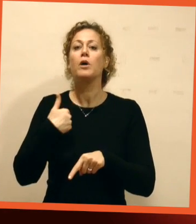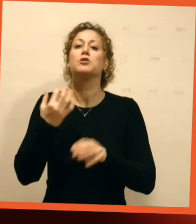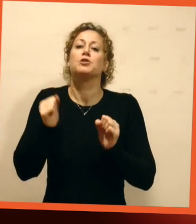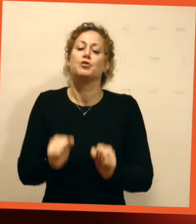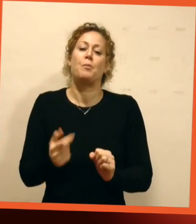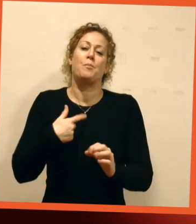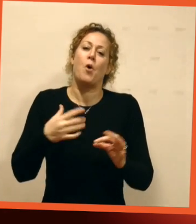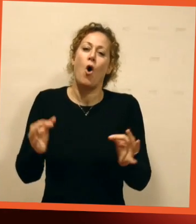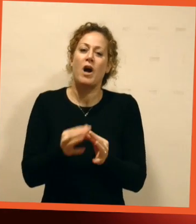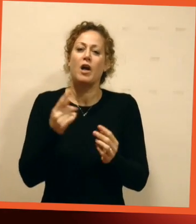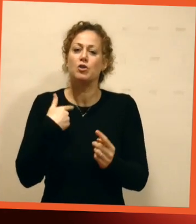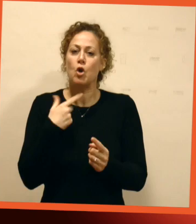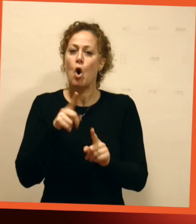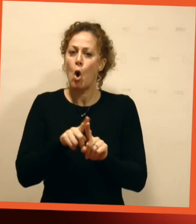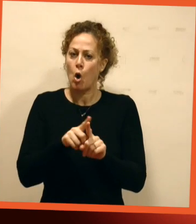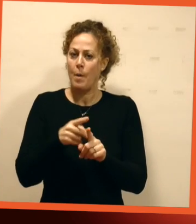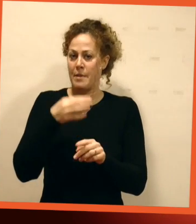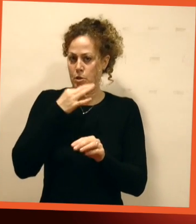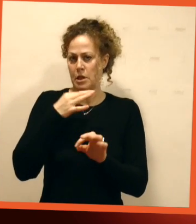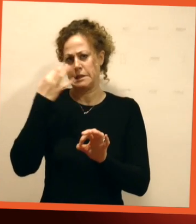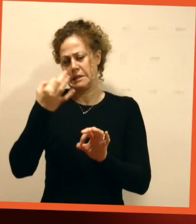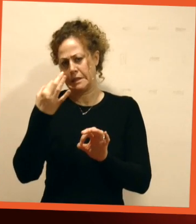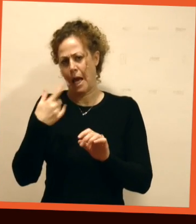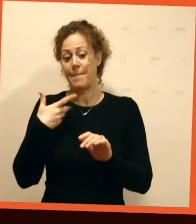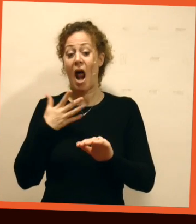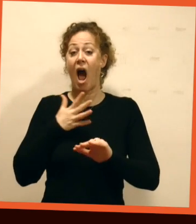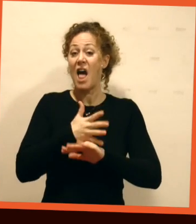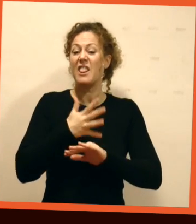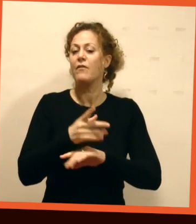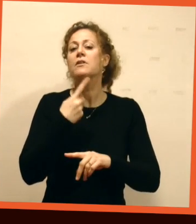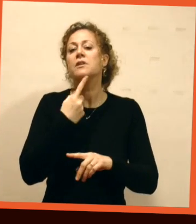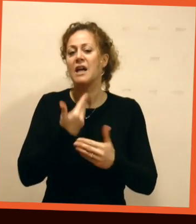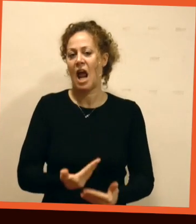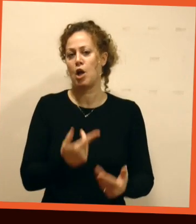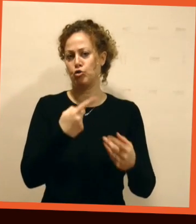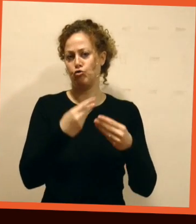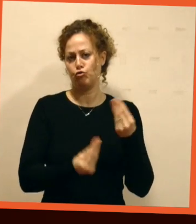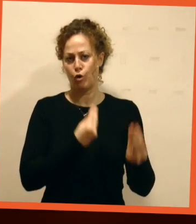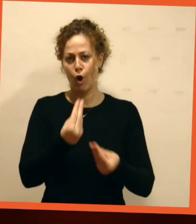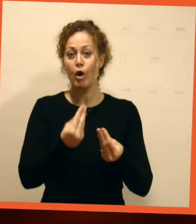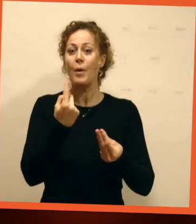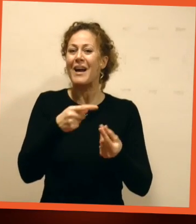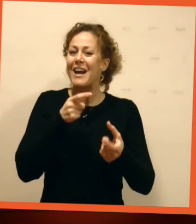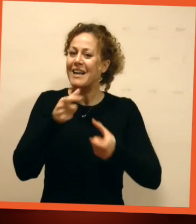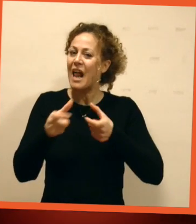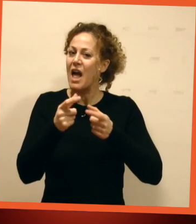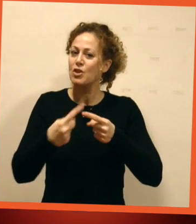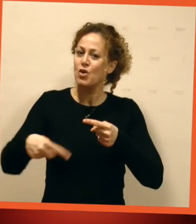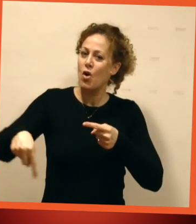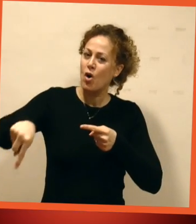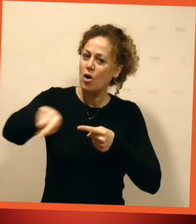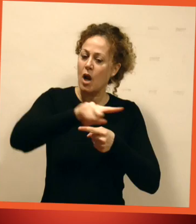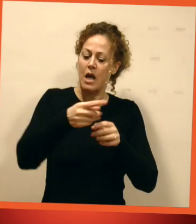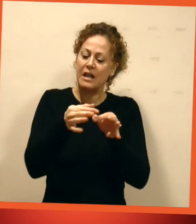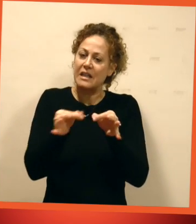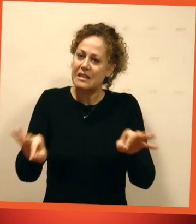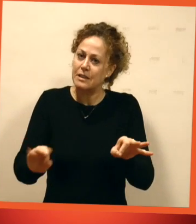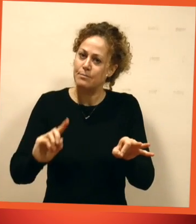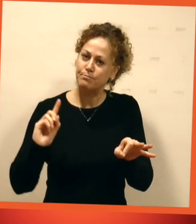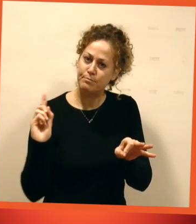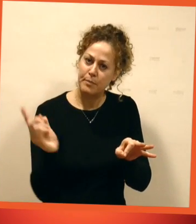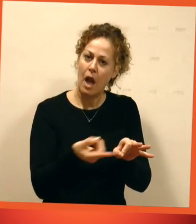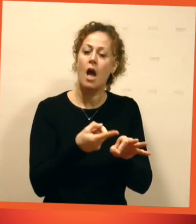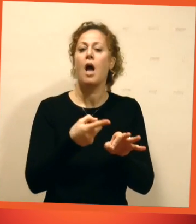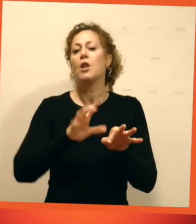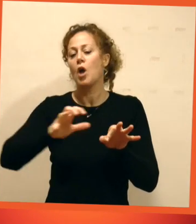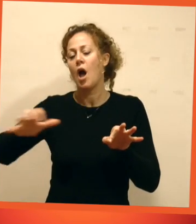far leva a quello che è un discorso, sempre attraverso il gioco, del relazionarsi con gli altri, rispetto degli altri, eccetera eccetera.